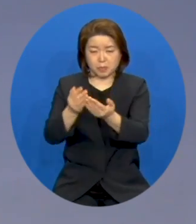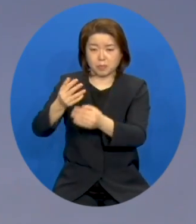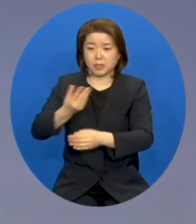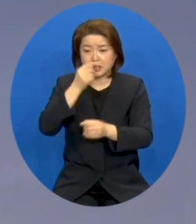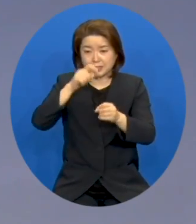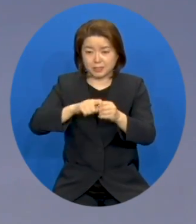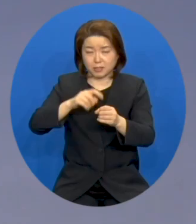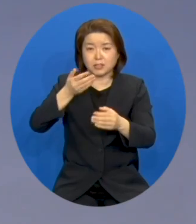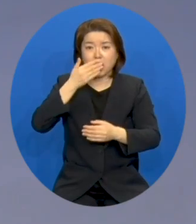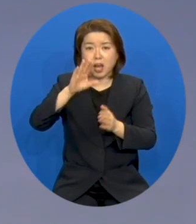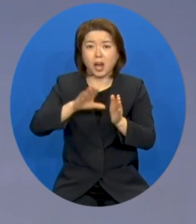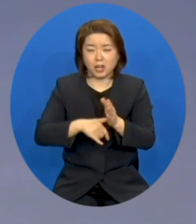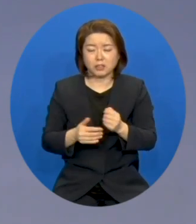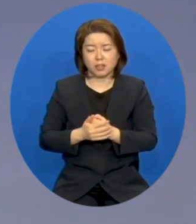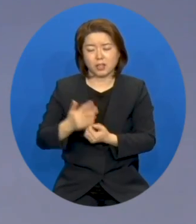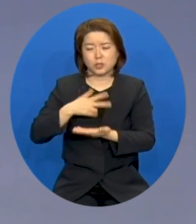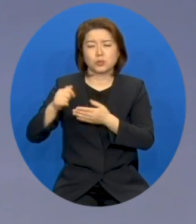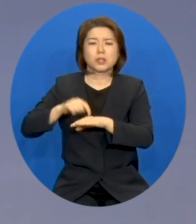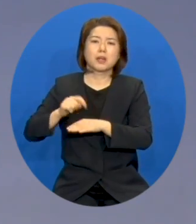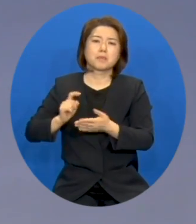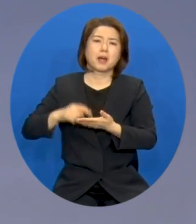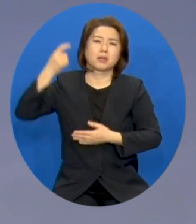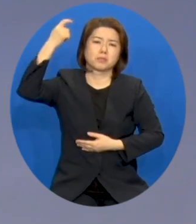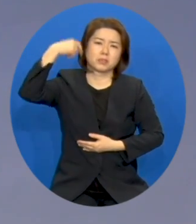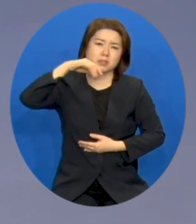하면서 주님의 마음이 느껴져요.